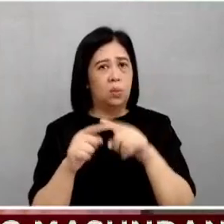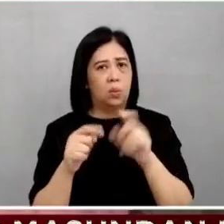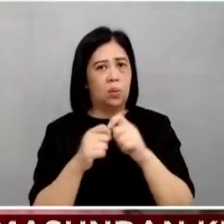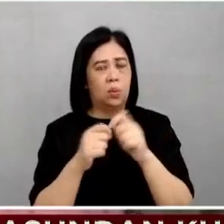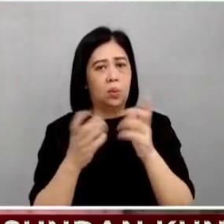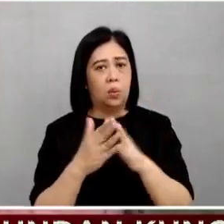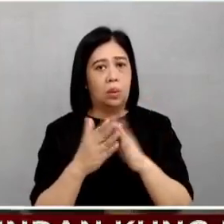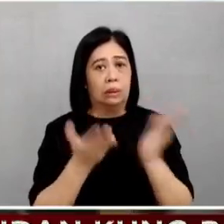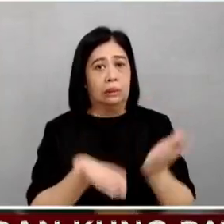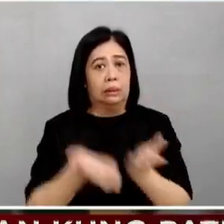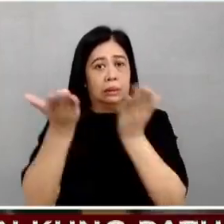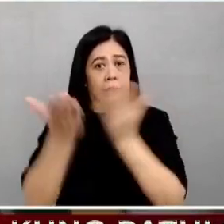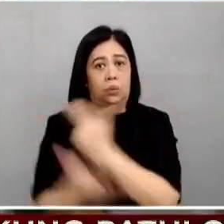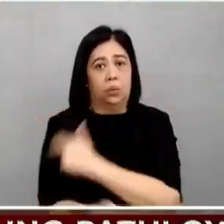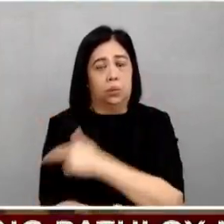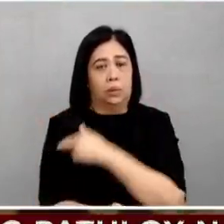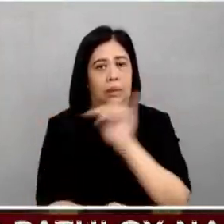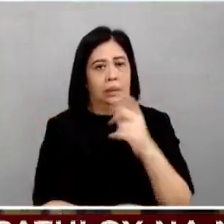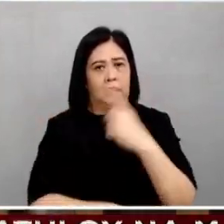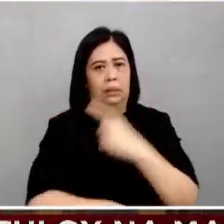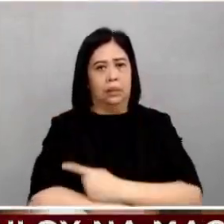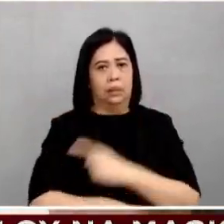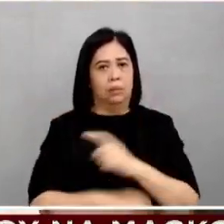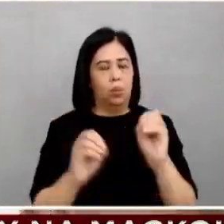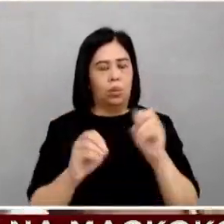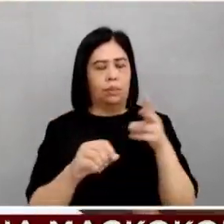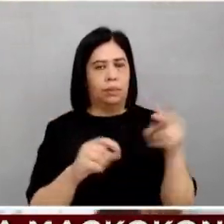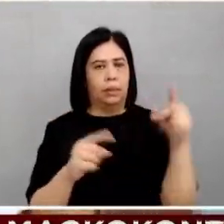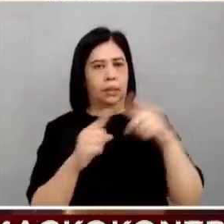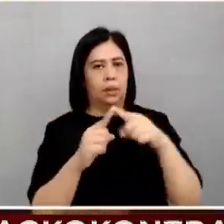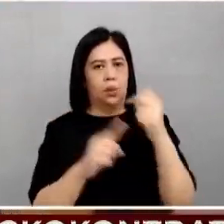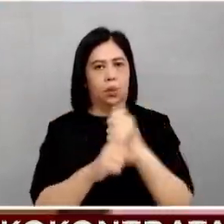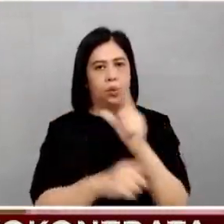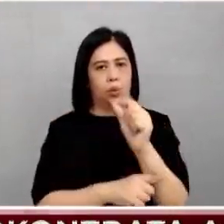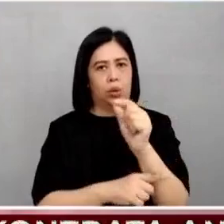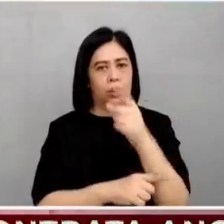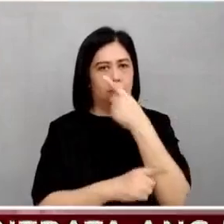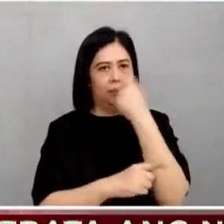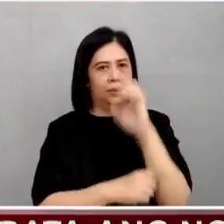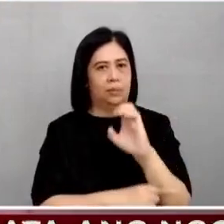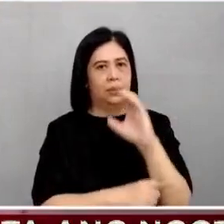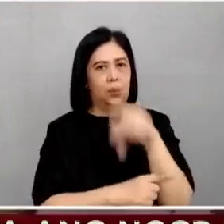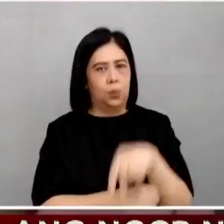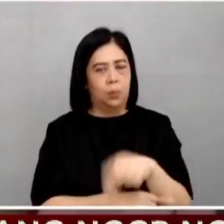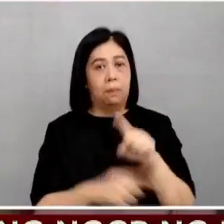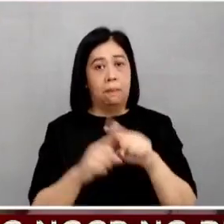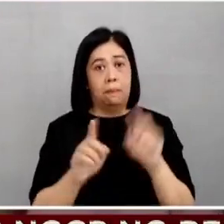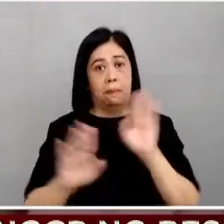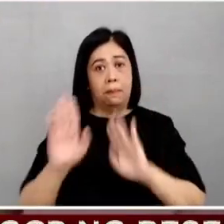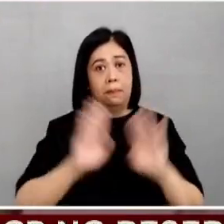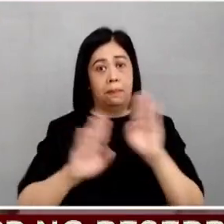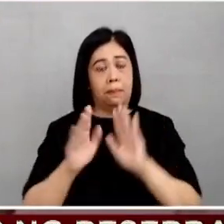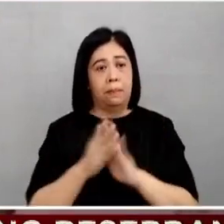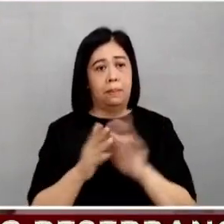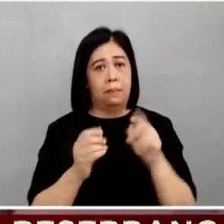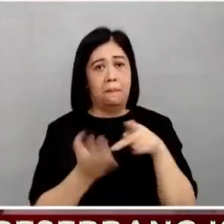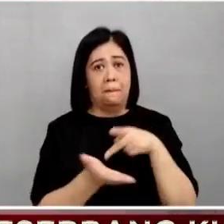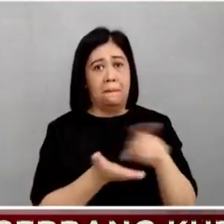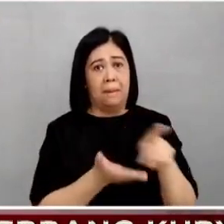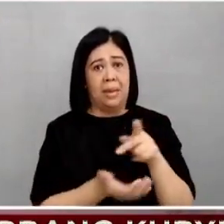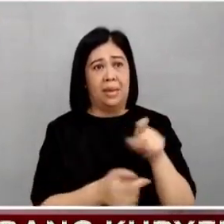na siya sa ospital noon. Walang putulan hanggang August 20 dahil sa ECQ. Pero ang problema, ang pambayad ng